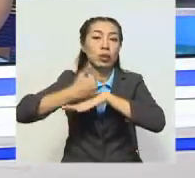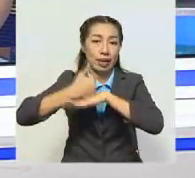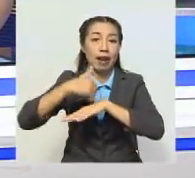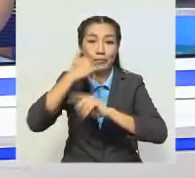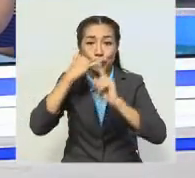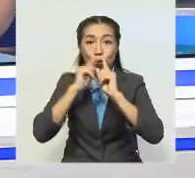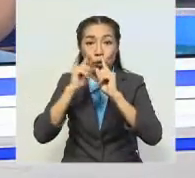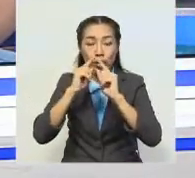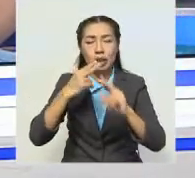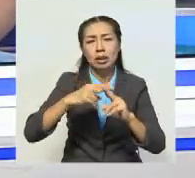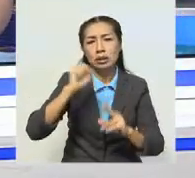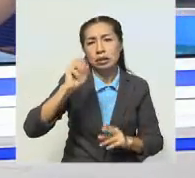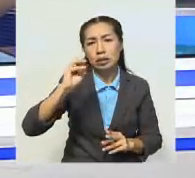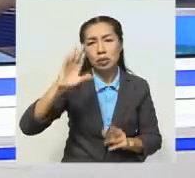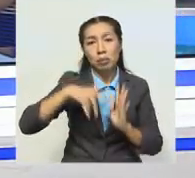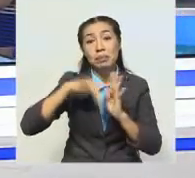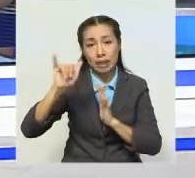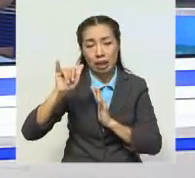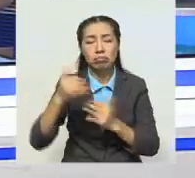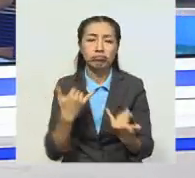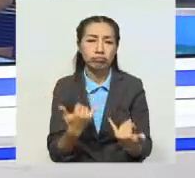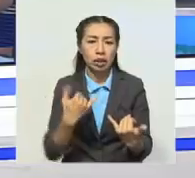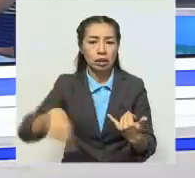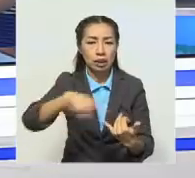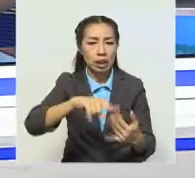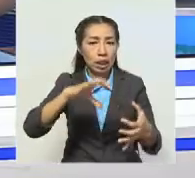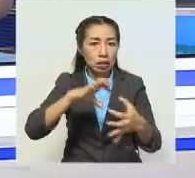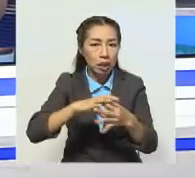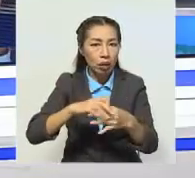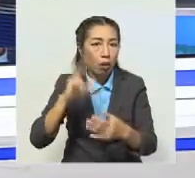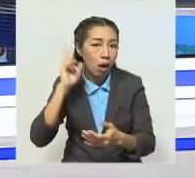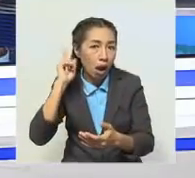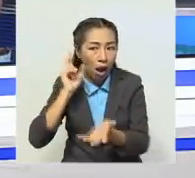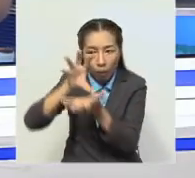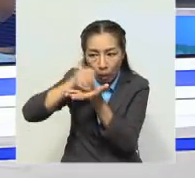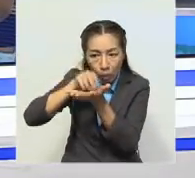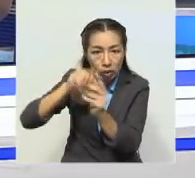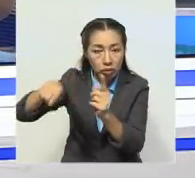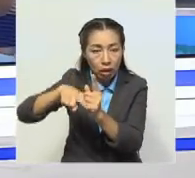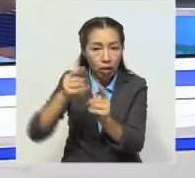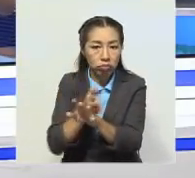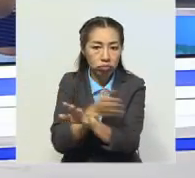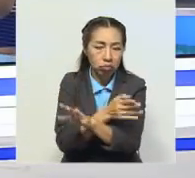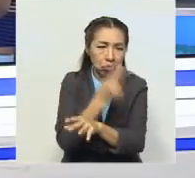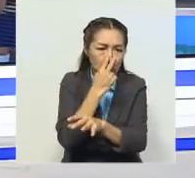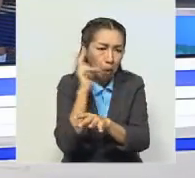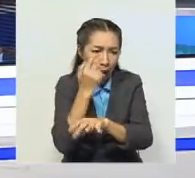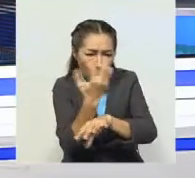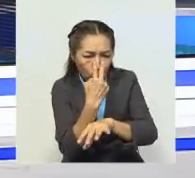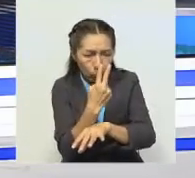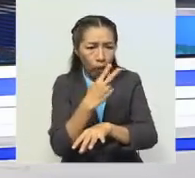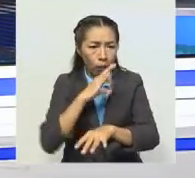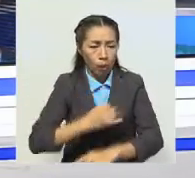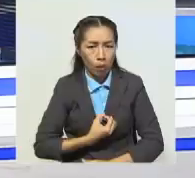พนมนะคะคุณสมชายวิทย์ดำรงตอนนี้เนี่ยการติดต่อข้อมูลข่าวสารต่างๆเนี่ยหลายคนฟังสถานการณ์แล้วอาจจะ